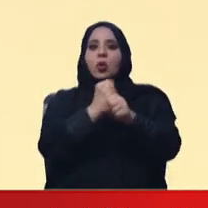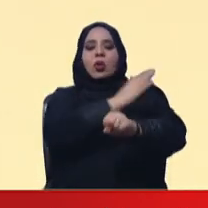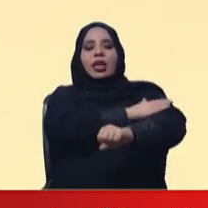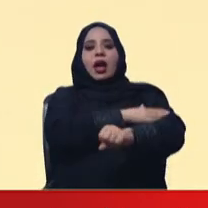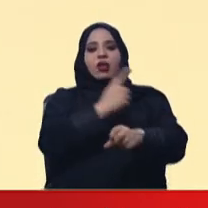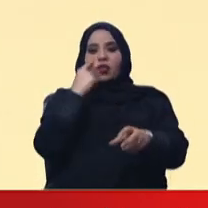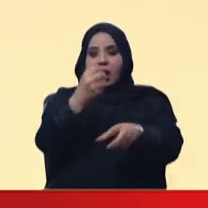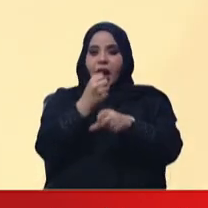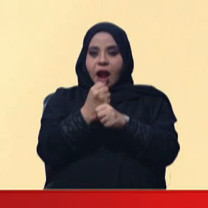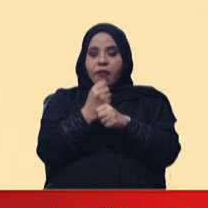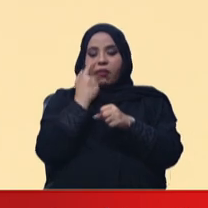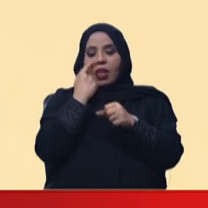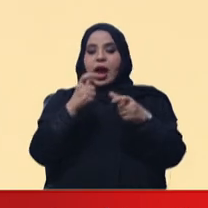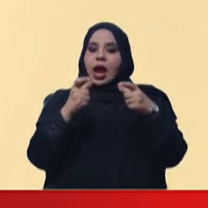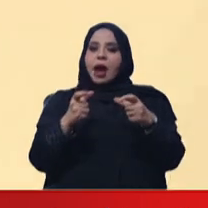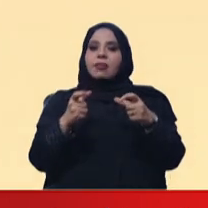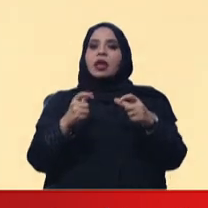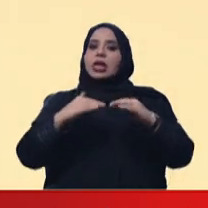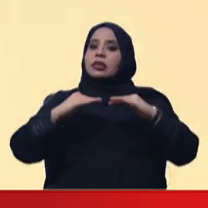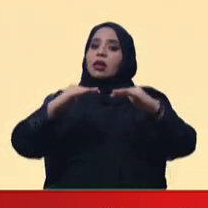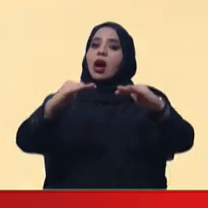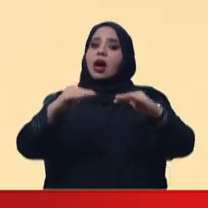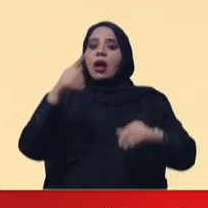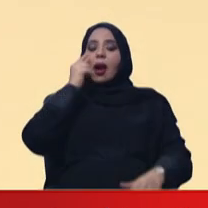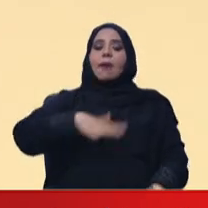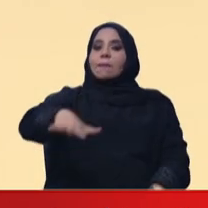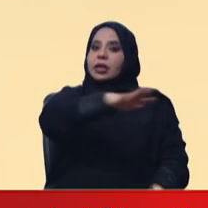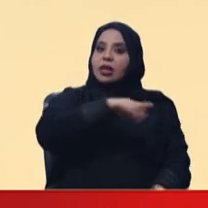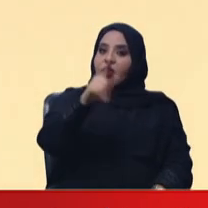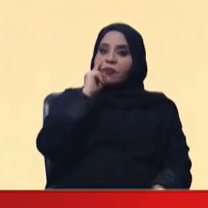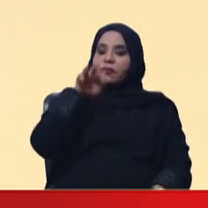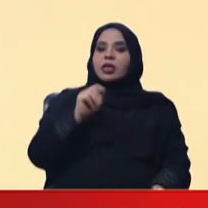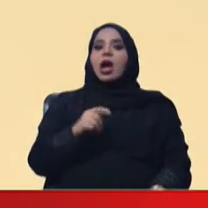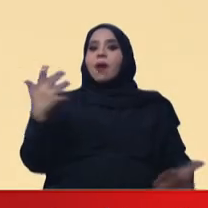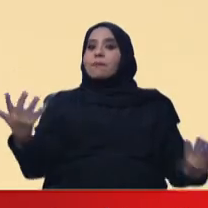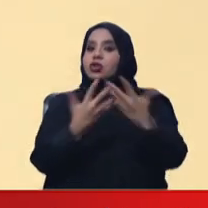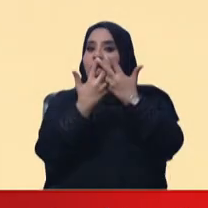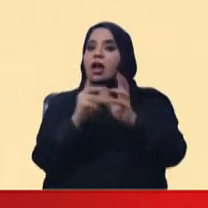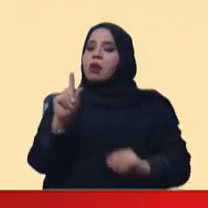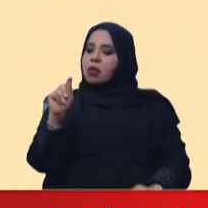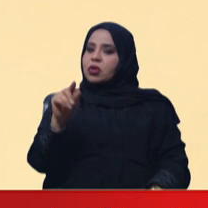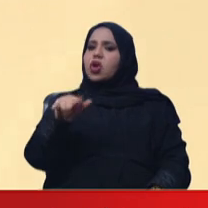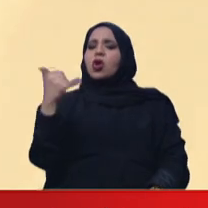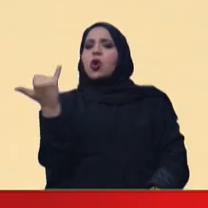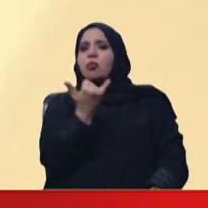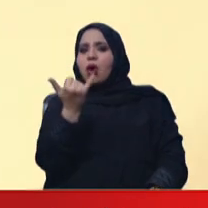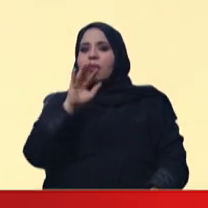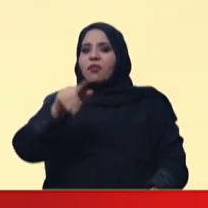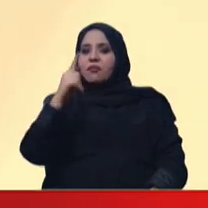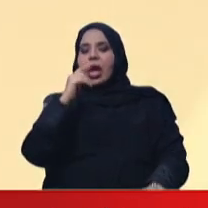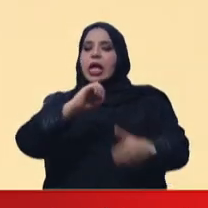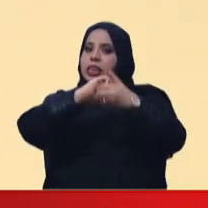أمن واستقرار المنطقة من خلال مشاركتها الفاعلة والمهمة الحقيقة في مختلف